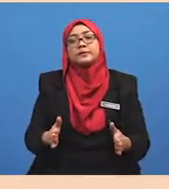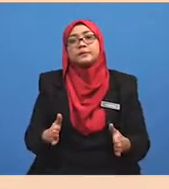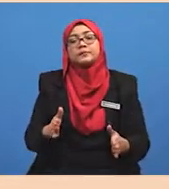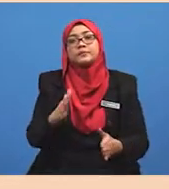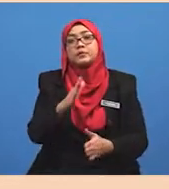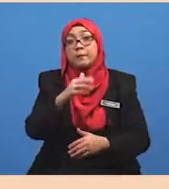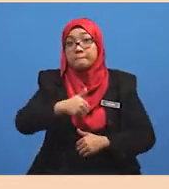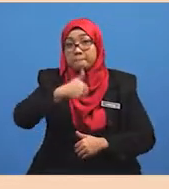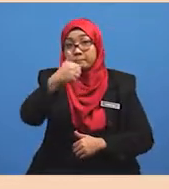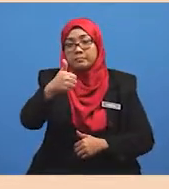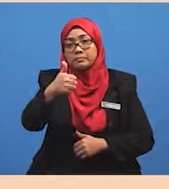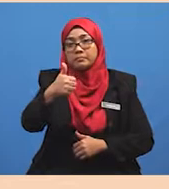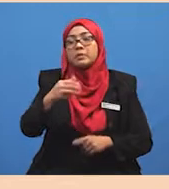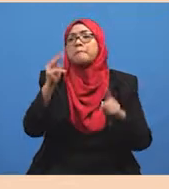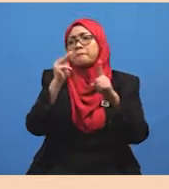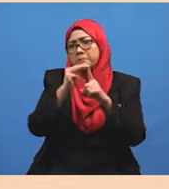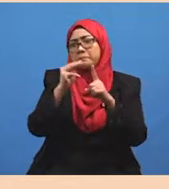kannya ialah